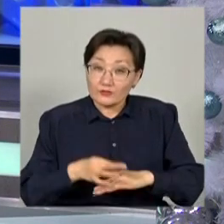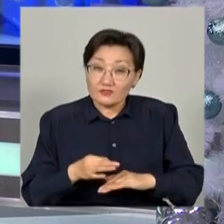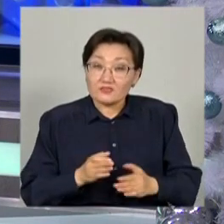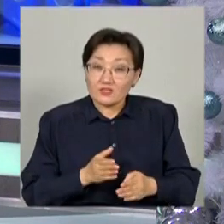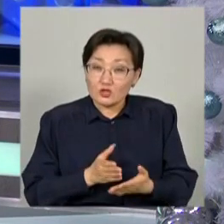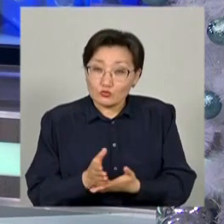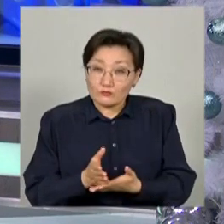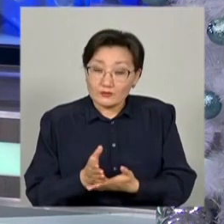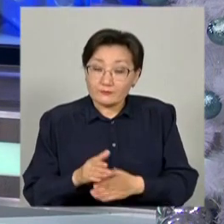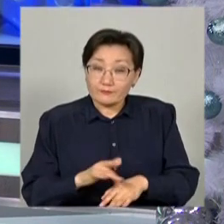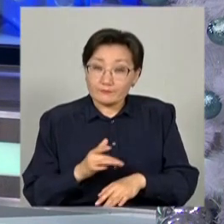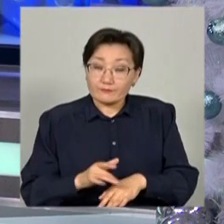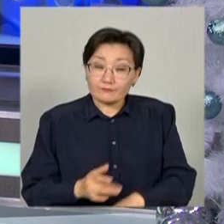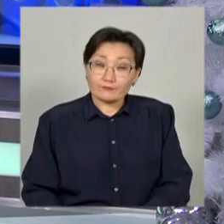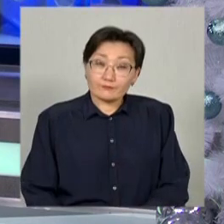службы?